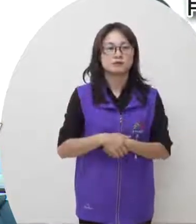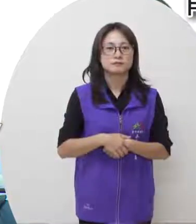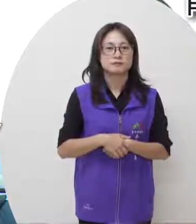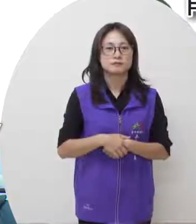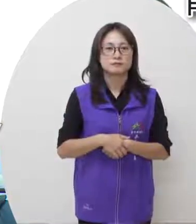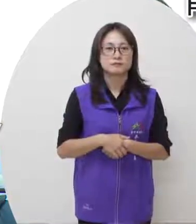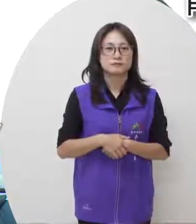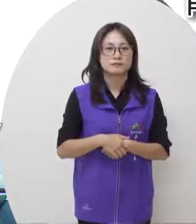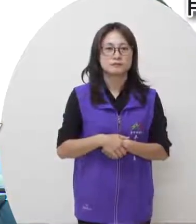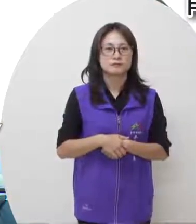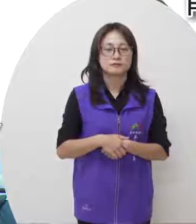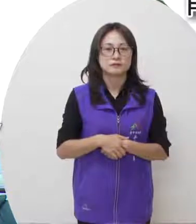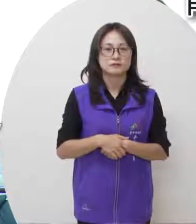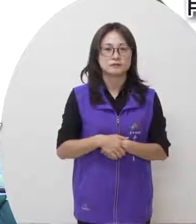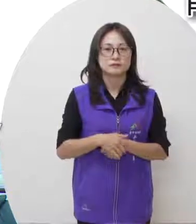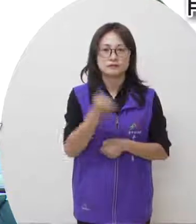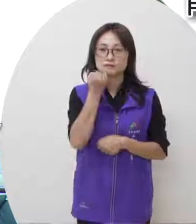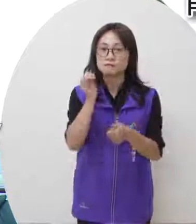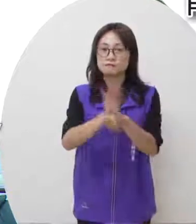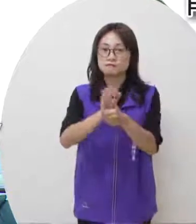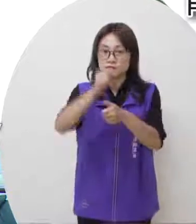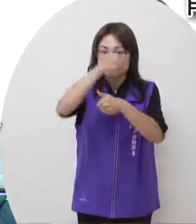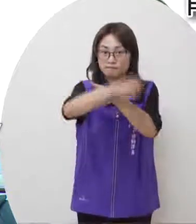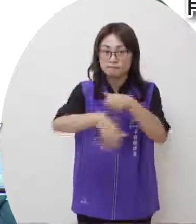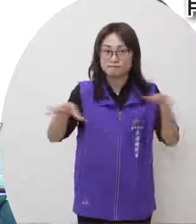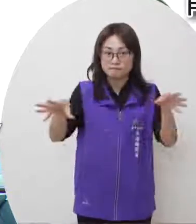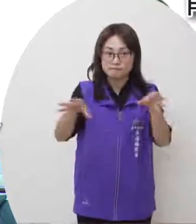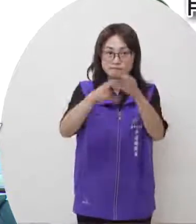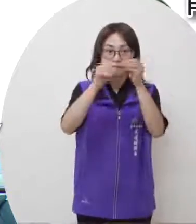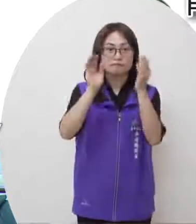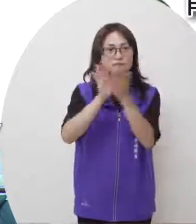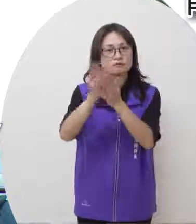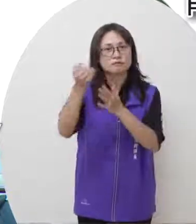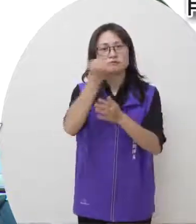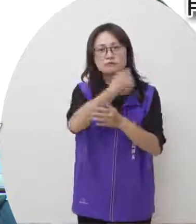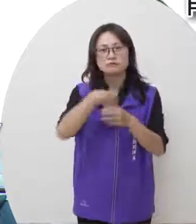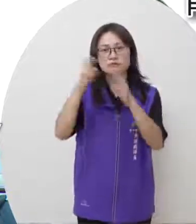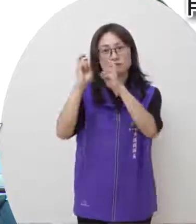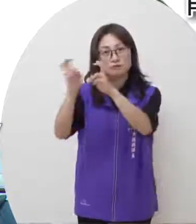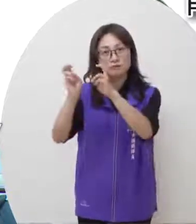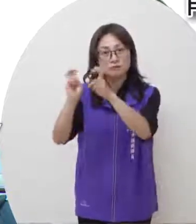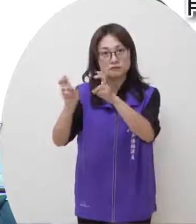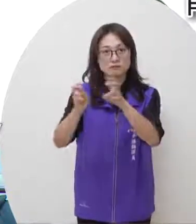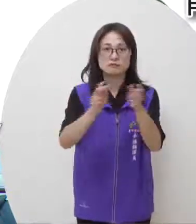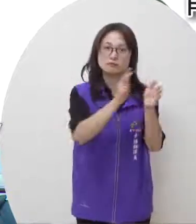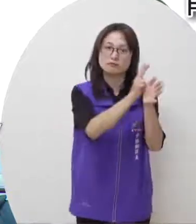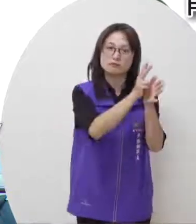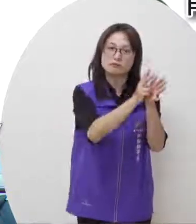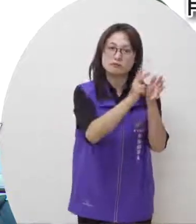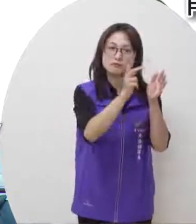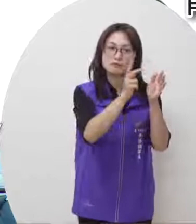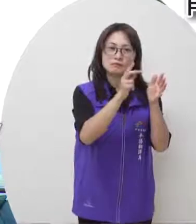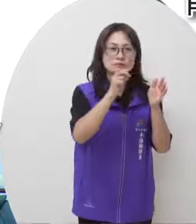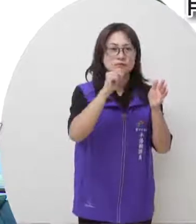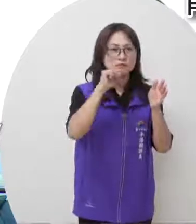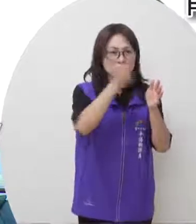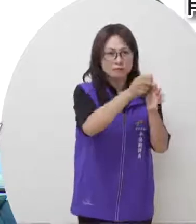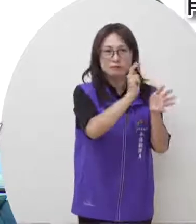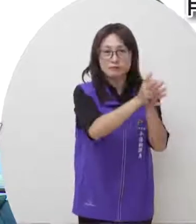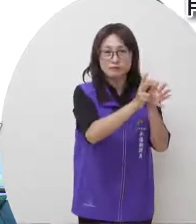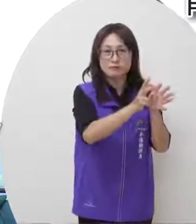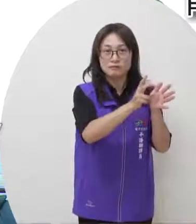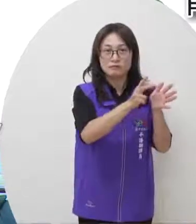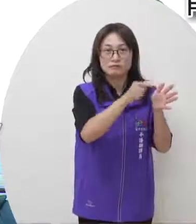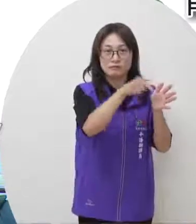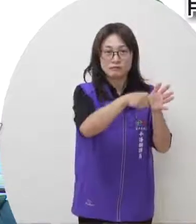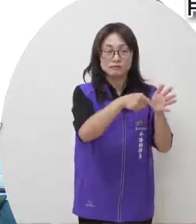做其他的整合，比如未来有捷运台铁会推出其他不同这些票价方案，那事实上这些可能是来观